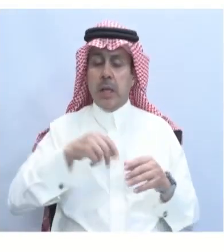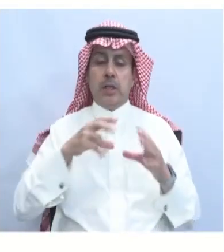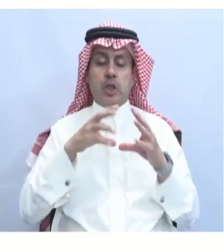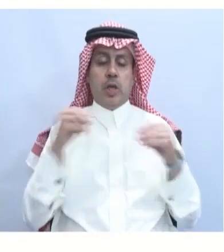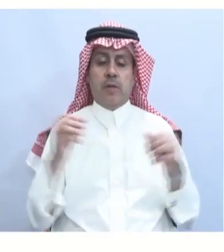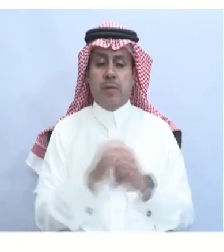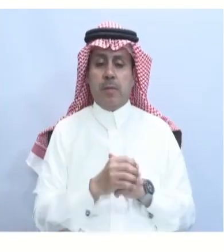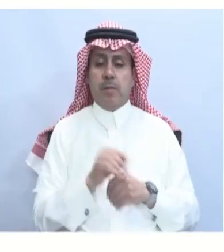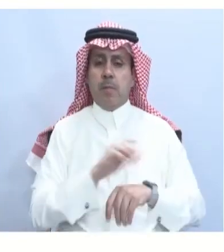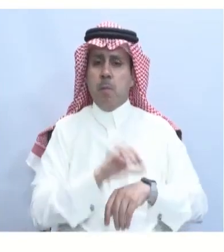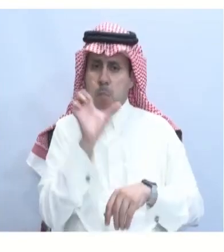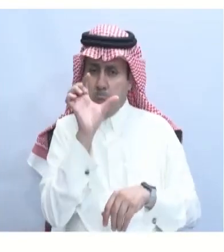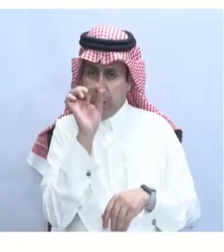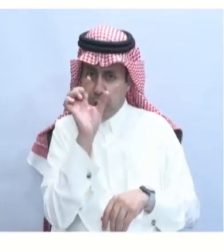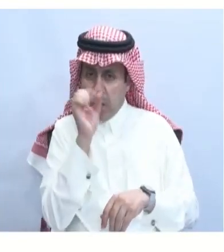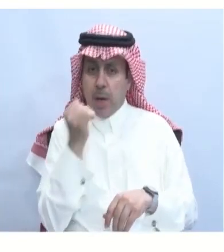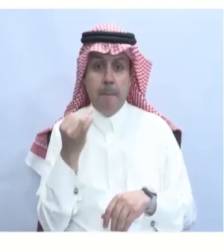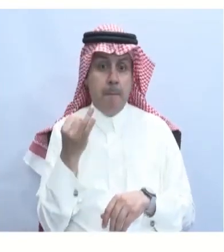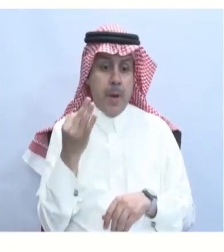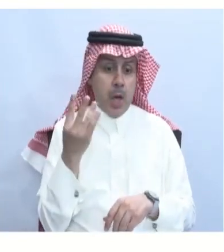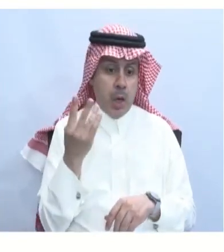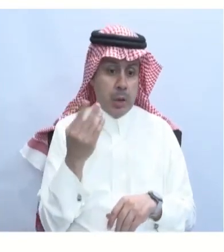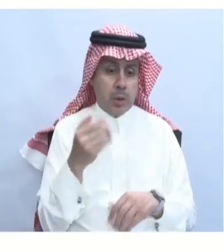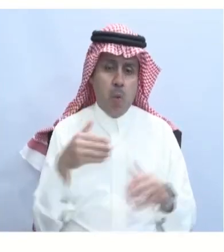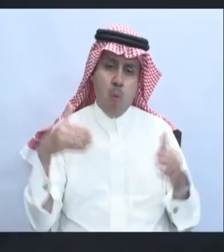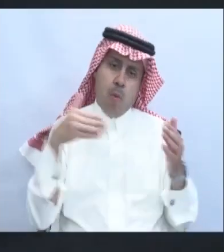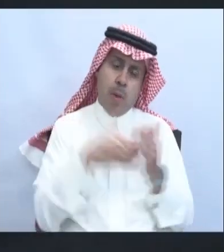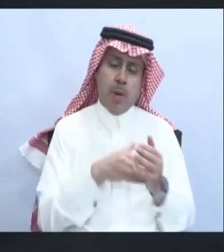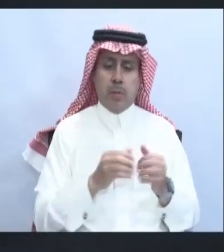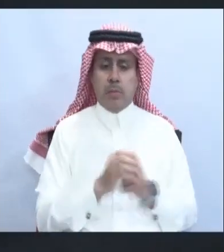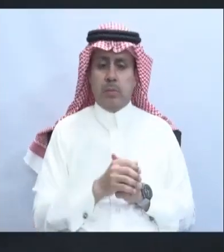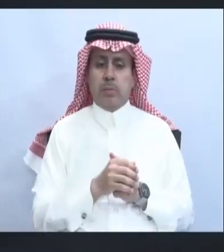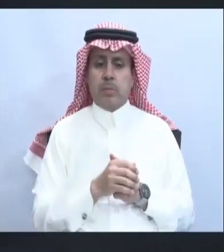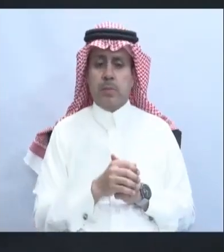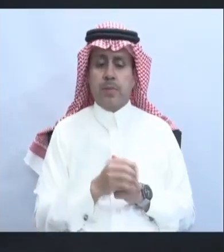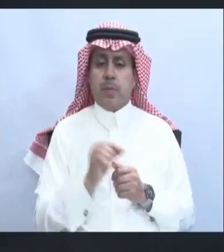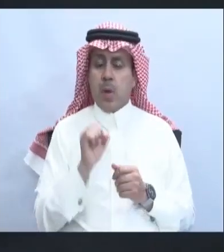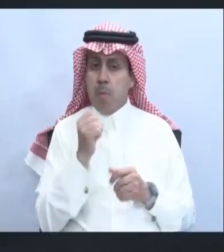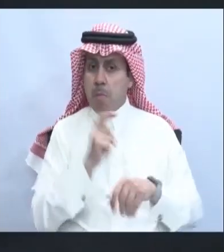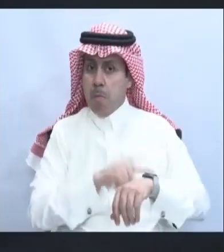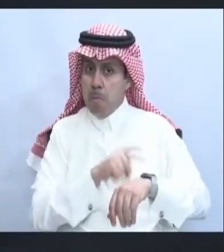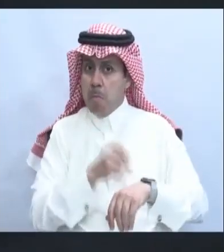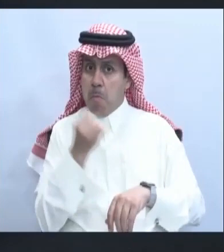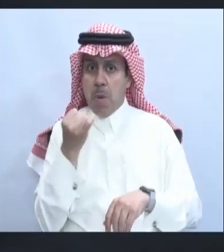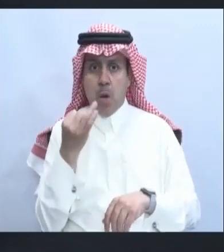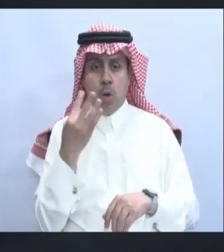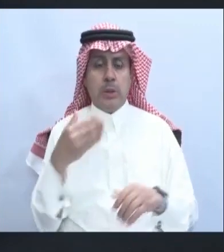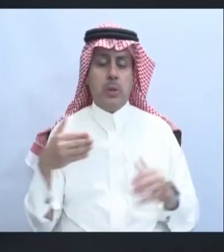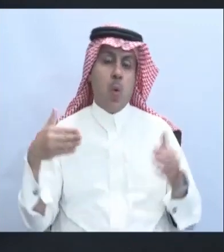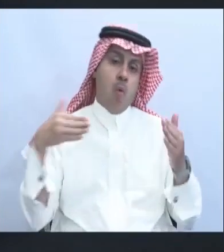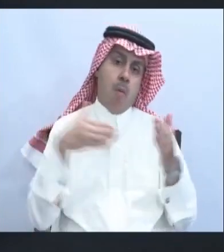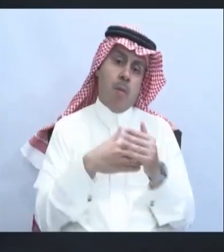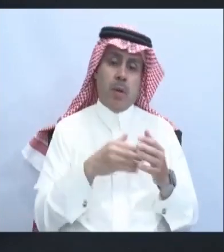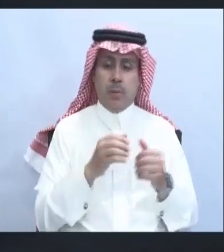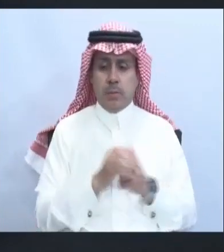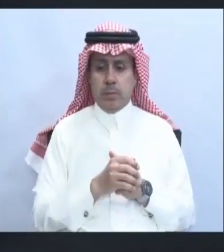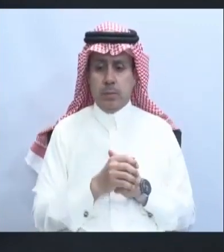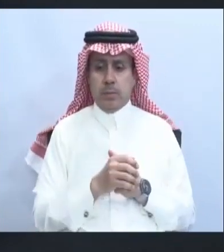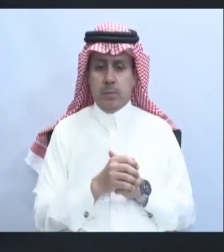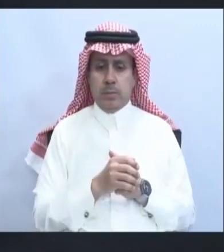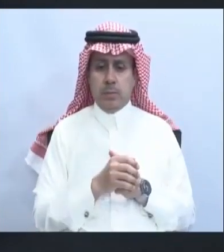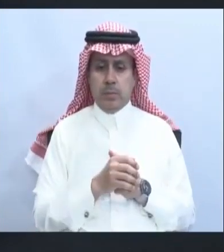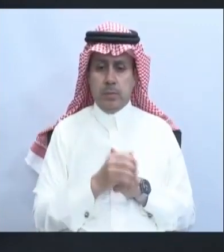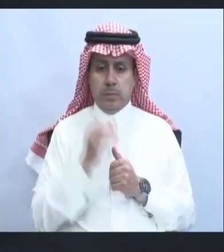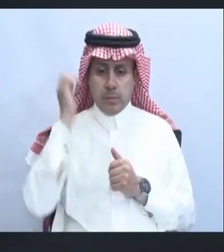مقدار ما يعد ومبلغه مقدار ما يعد ومبلغ هذا الذي يعد ايا